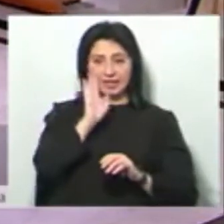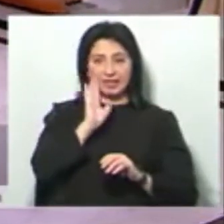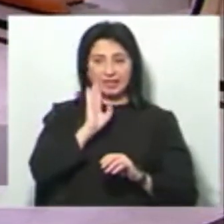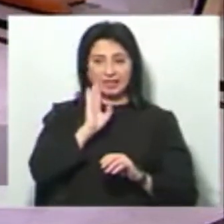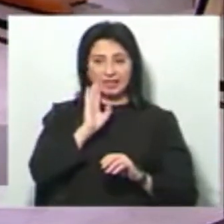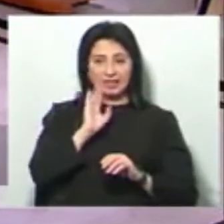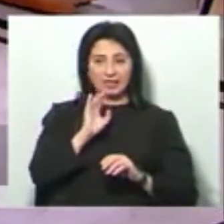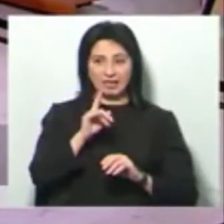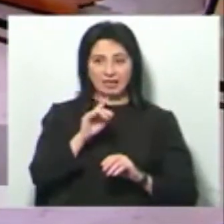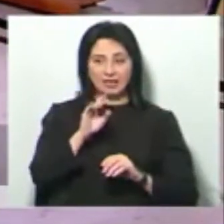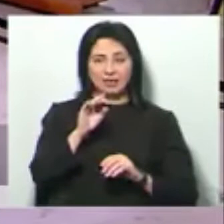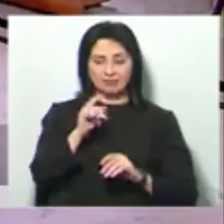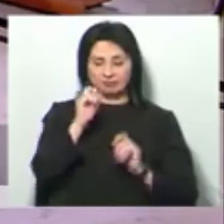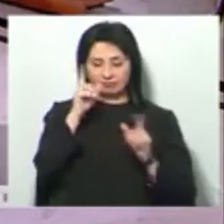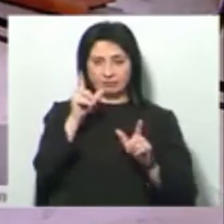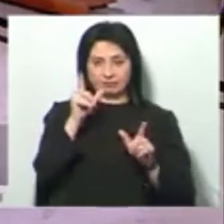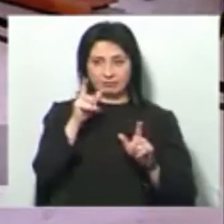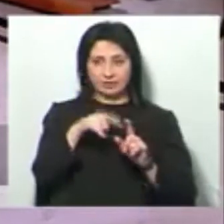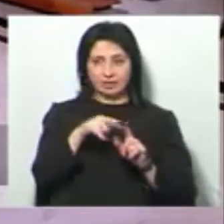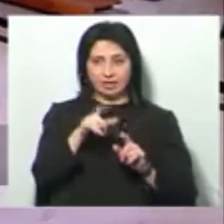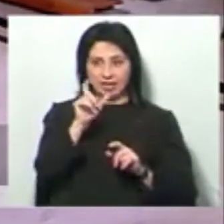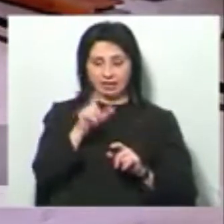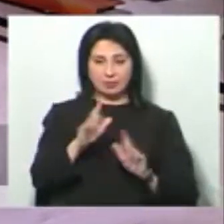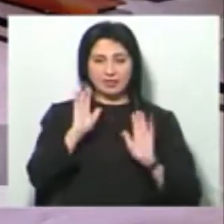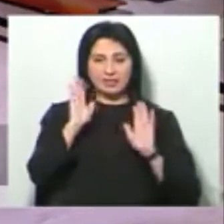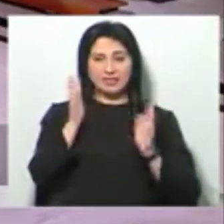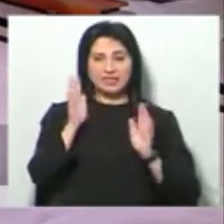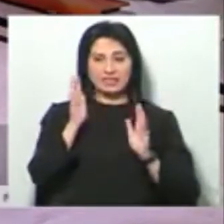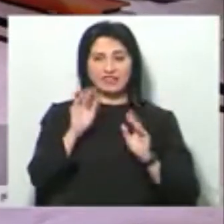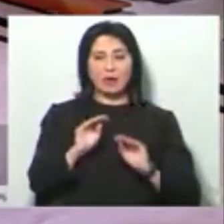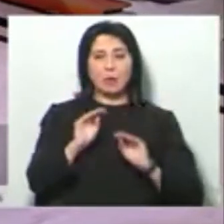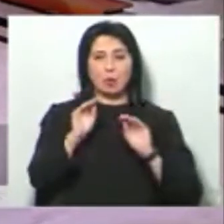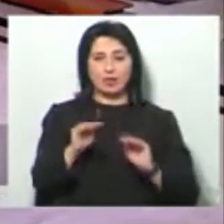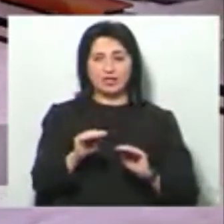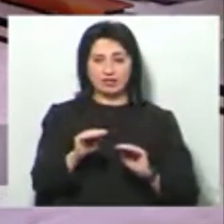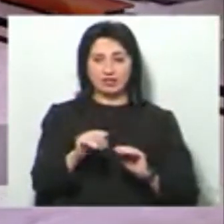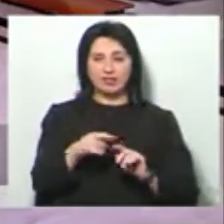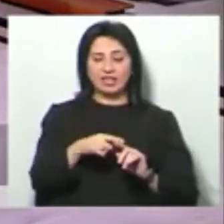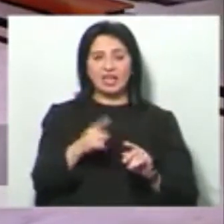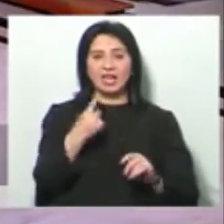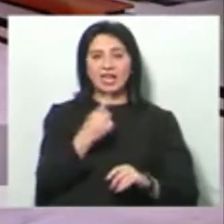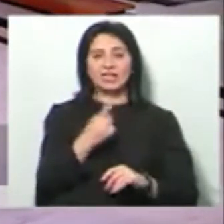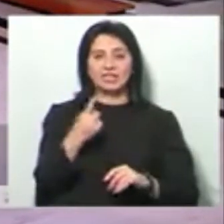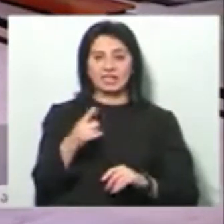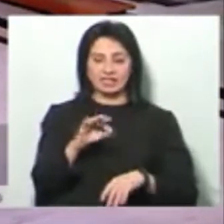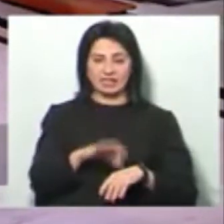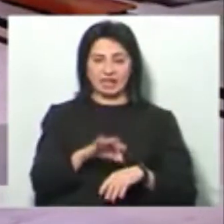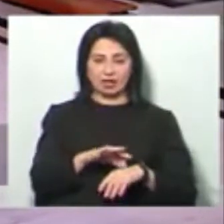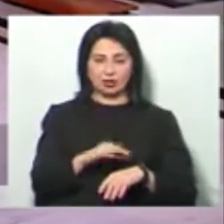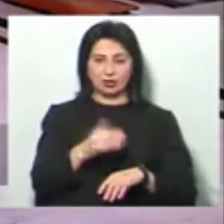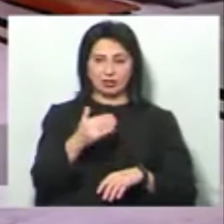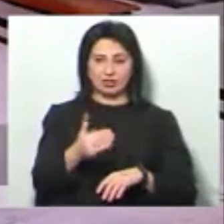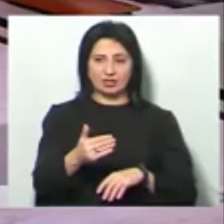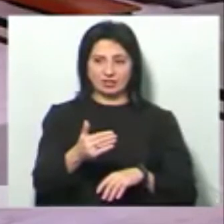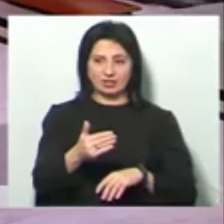aguizebs gamtenis periodshi, an rodesats iguizebs arterul tneva aris momatebuli. Sari ert-erti diagnozistvis